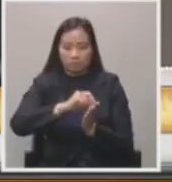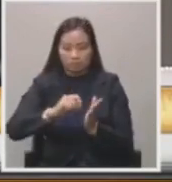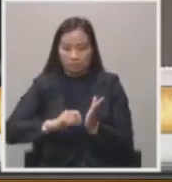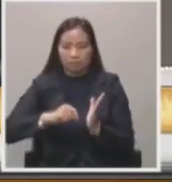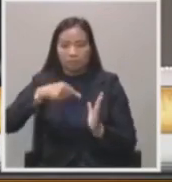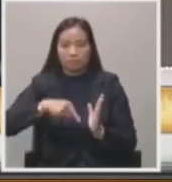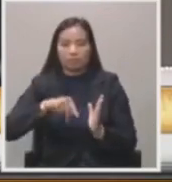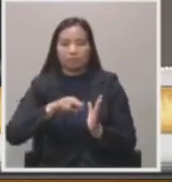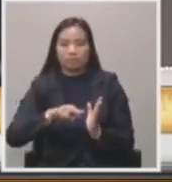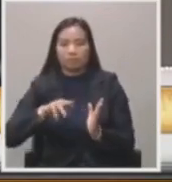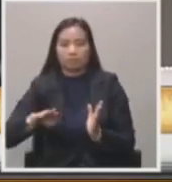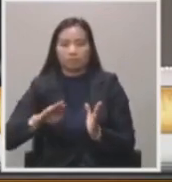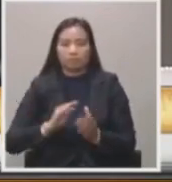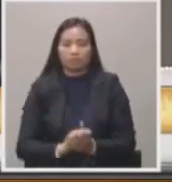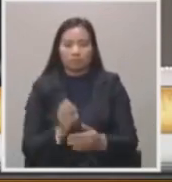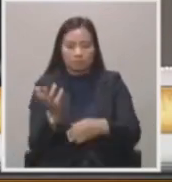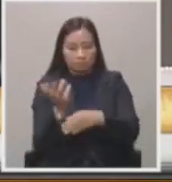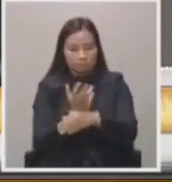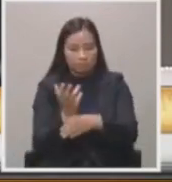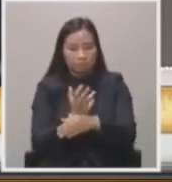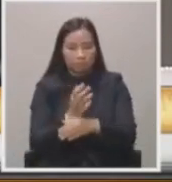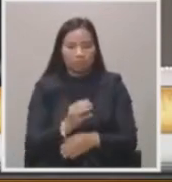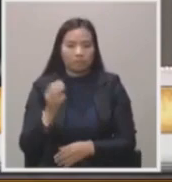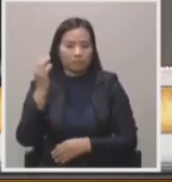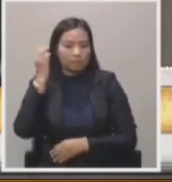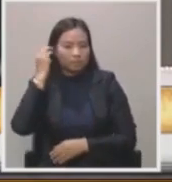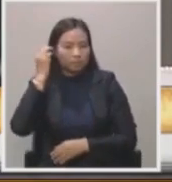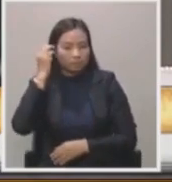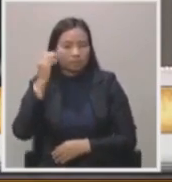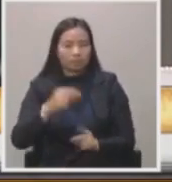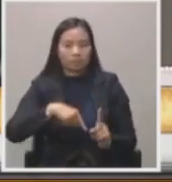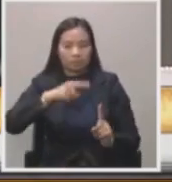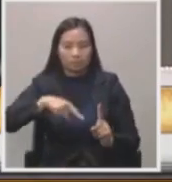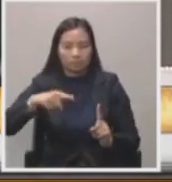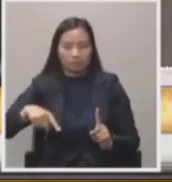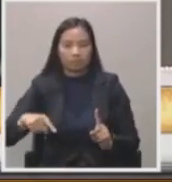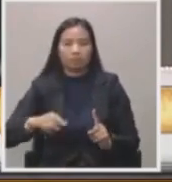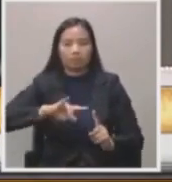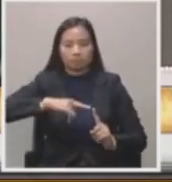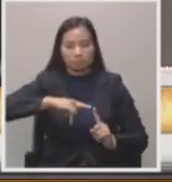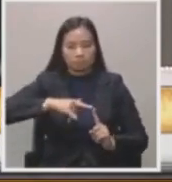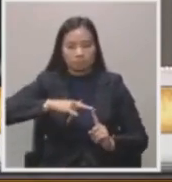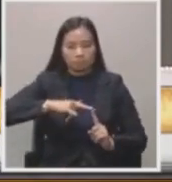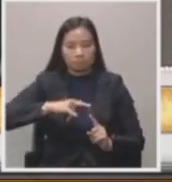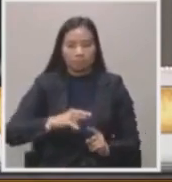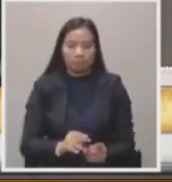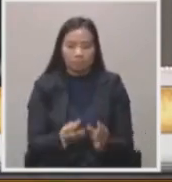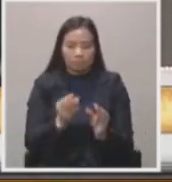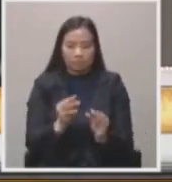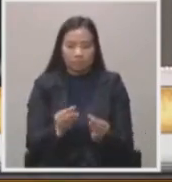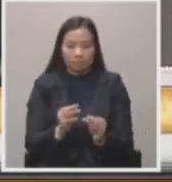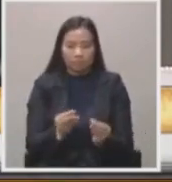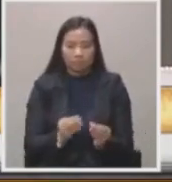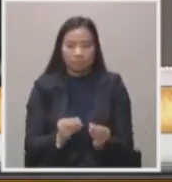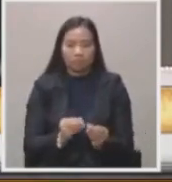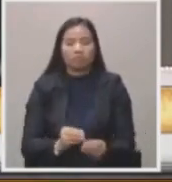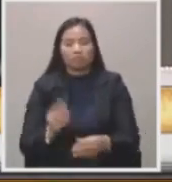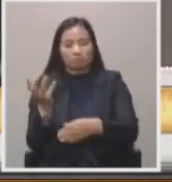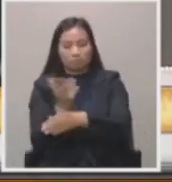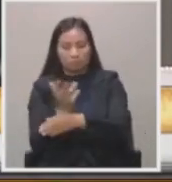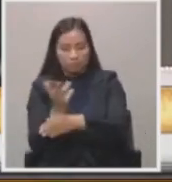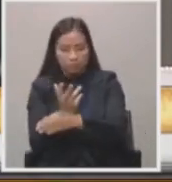นี้ในเรื่องของโทรคมนาคมในเรื่องของคลื่นความถี่ในเรื่องของวิทยุกระจายเสียงหรือในเรื่องโทรทั